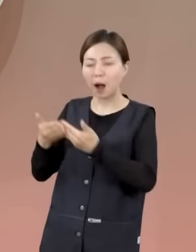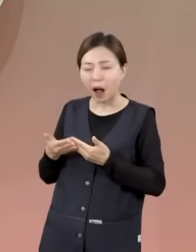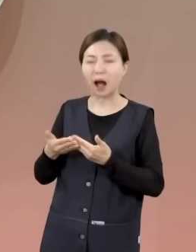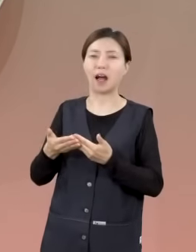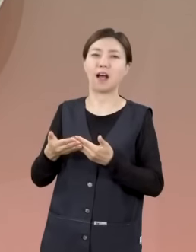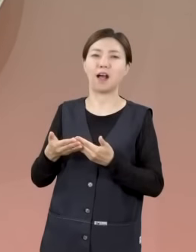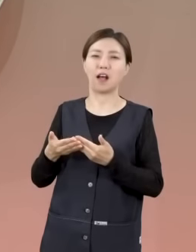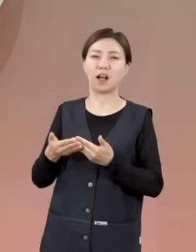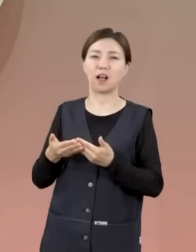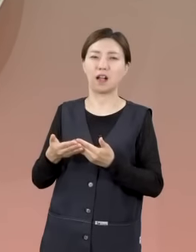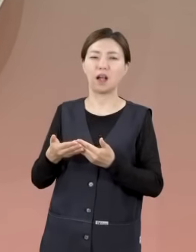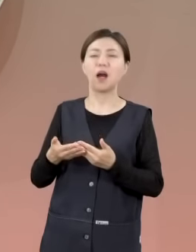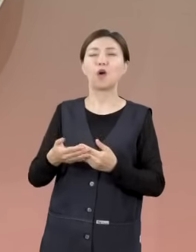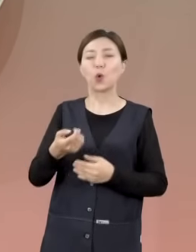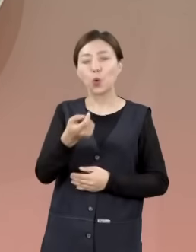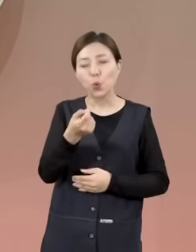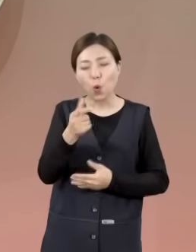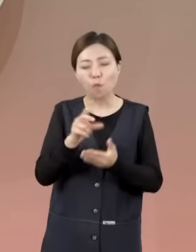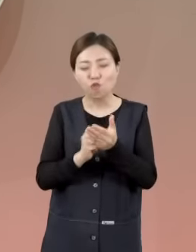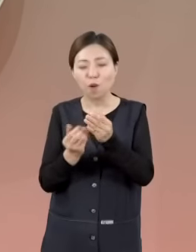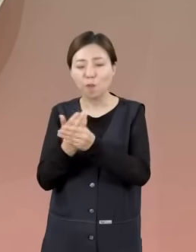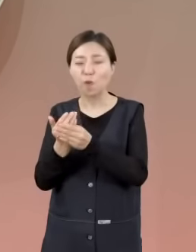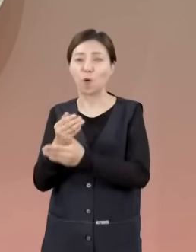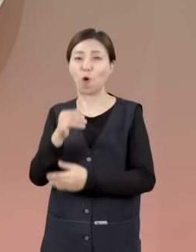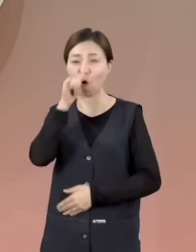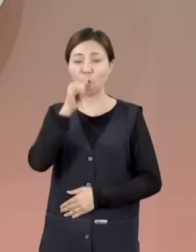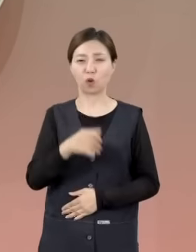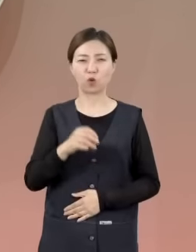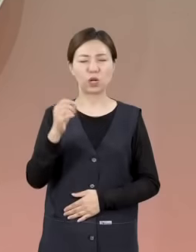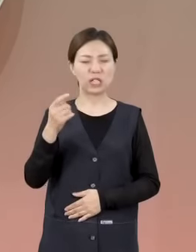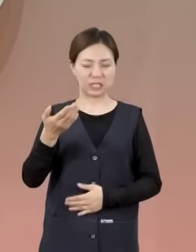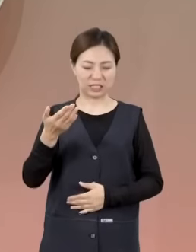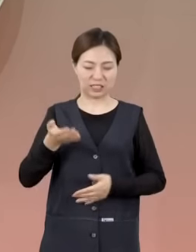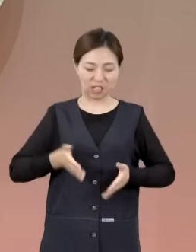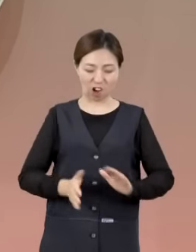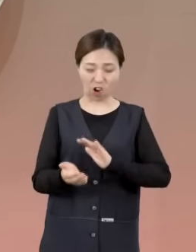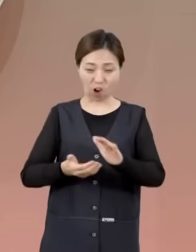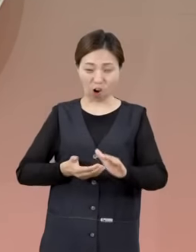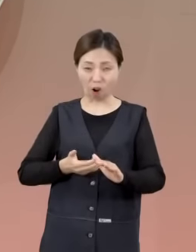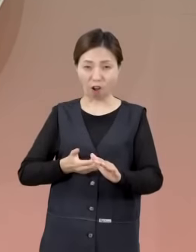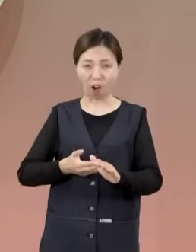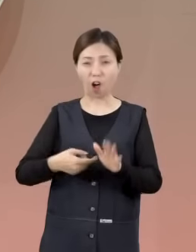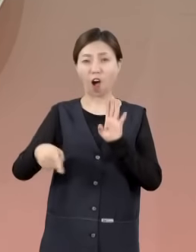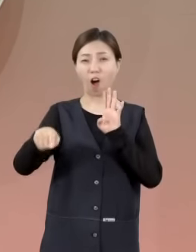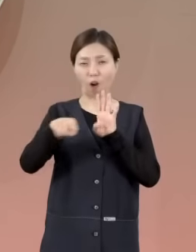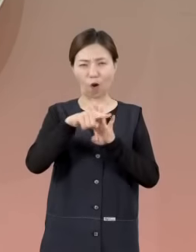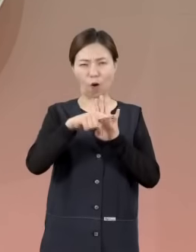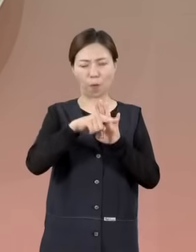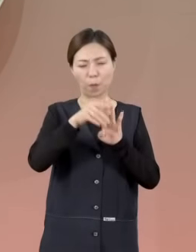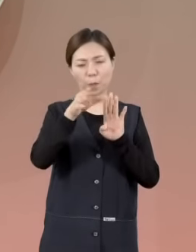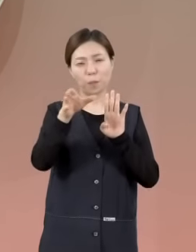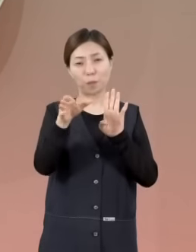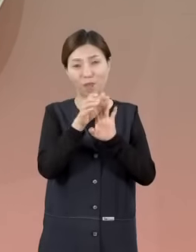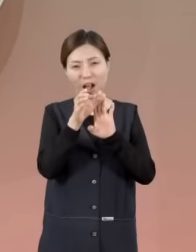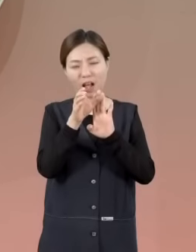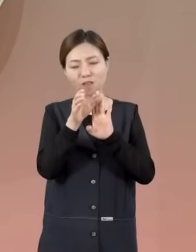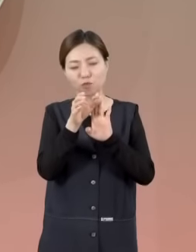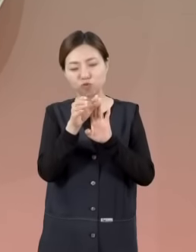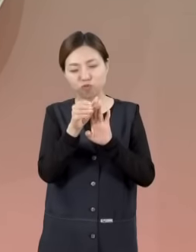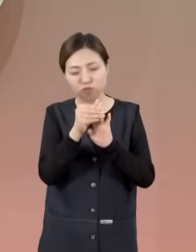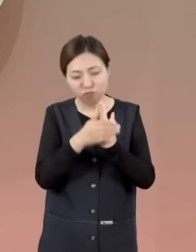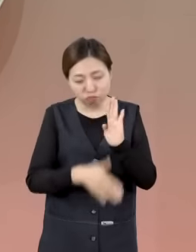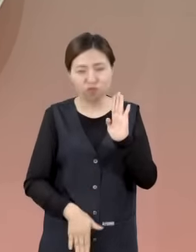과정이지 기도 가피가 절대 없는게 아닙니다 부처님의 가피는 분명히 있습니다